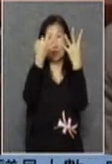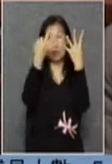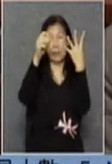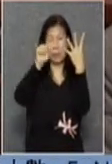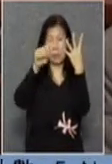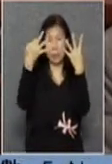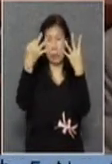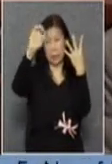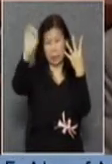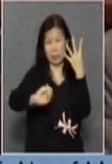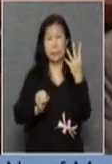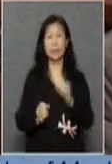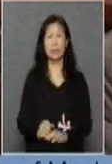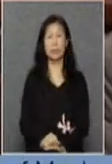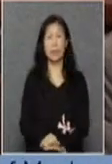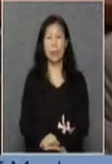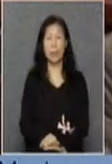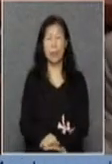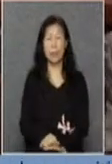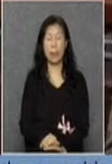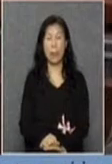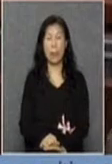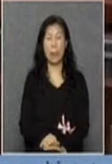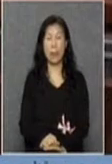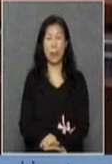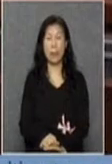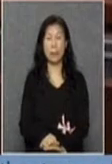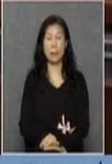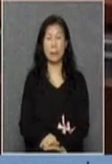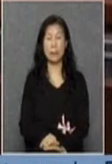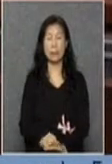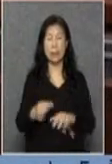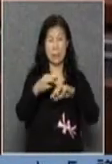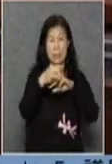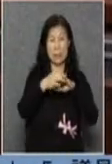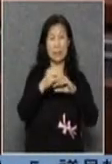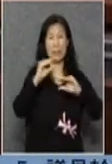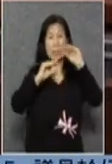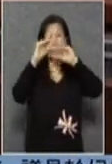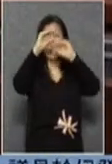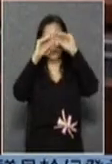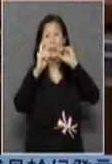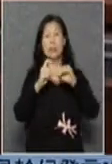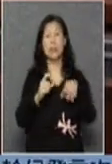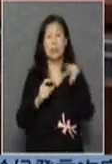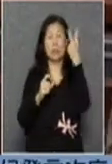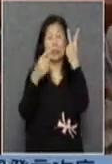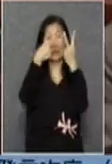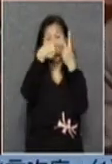43.3%，而呢、這個金融地產咧係佔咗